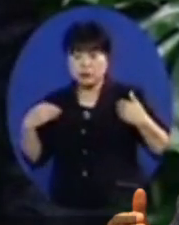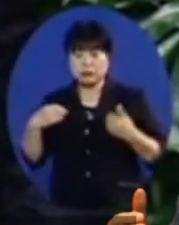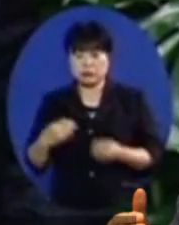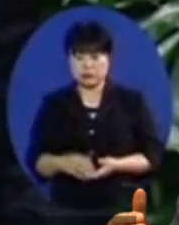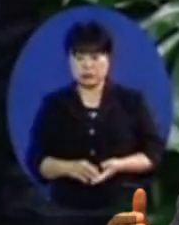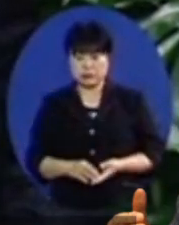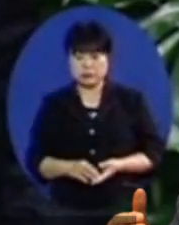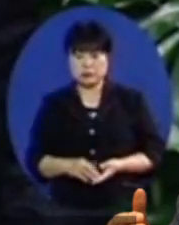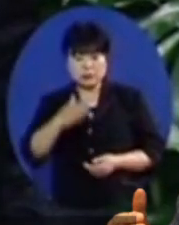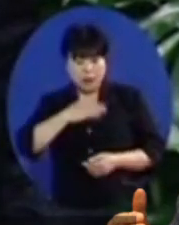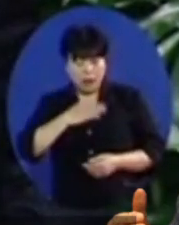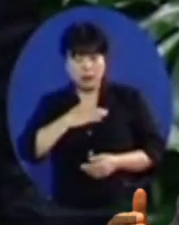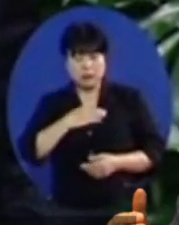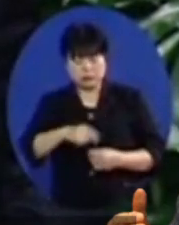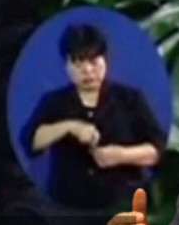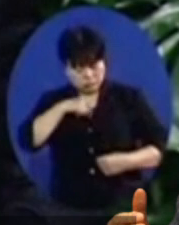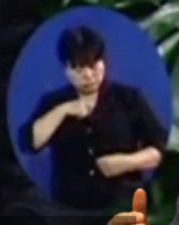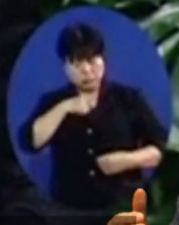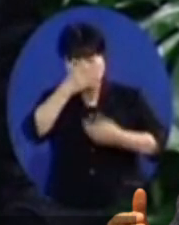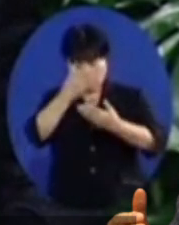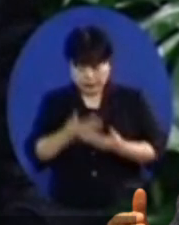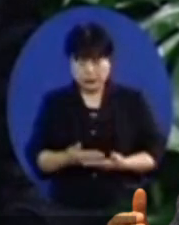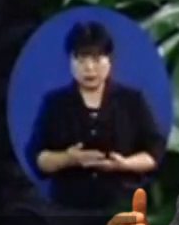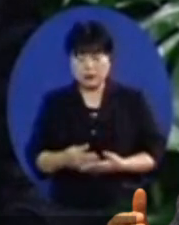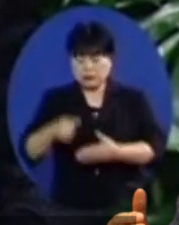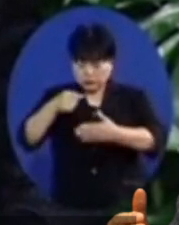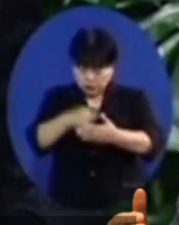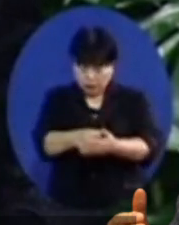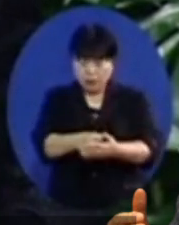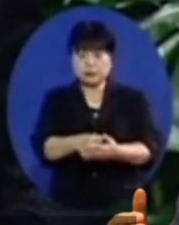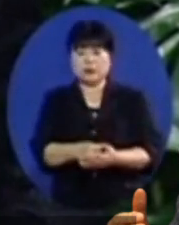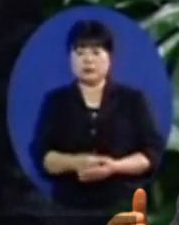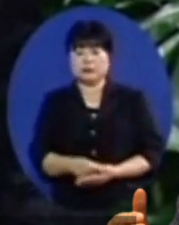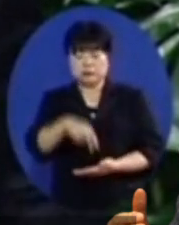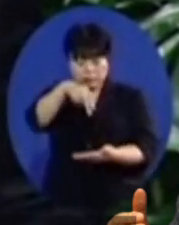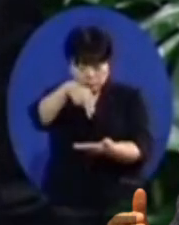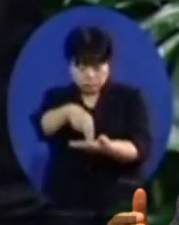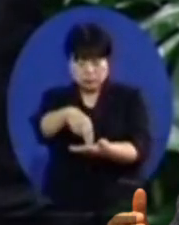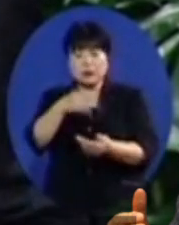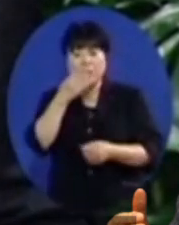내가 의롭다 하는 담대함을 가지고 설 수 있는 것입니다.